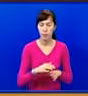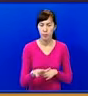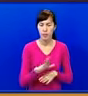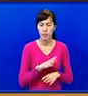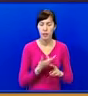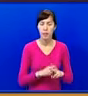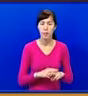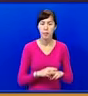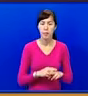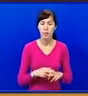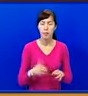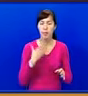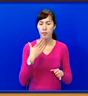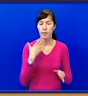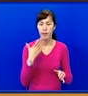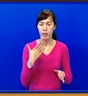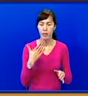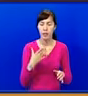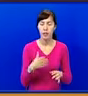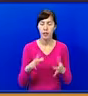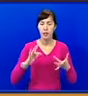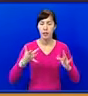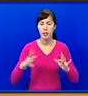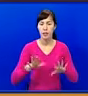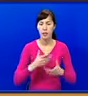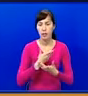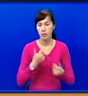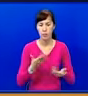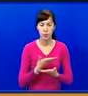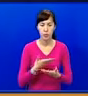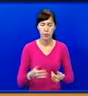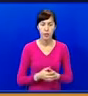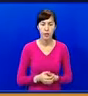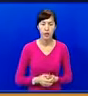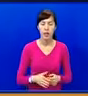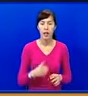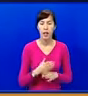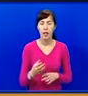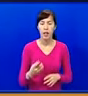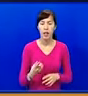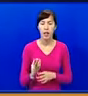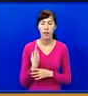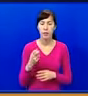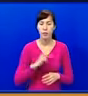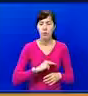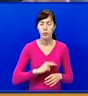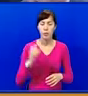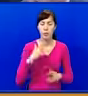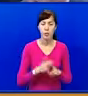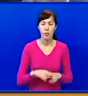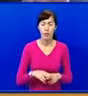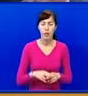туралы баяндамада да сайтта да ешқандай мәлімет болған жоқ. Салаға айтылар сын, артылар міндет көп. Мұнымен көш